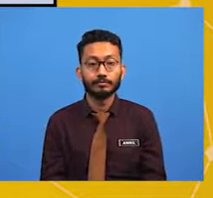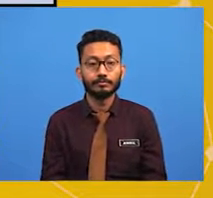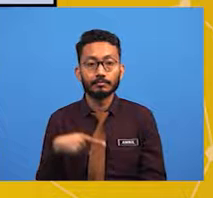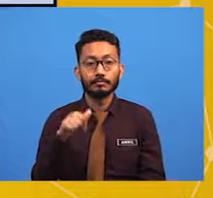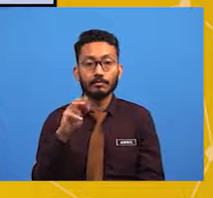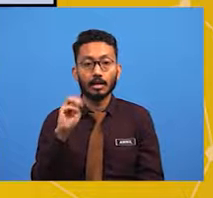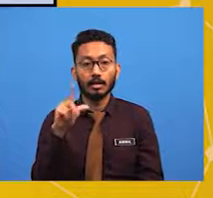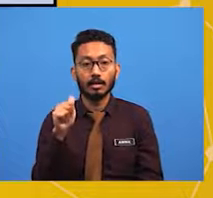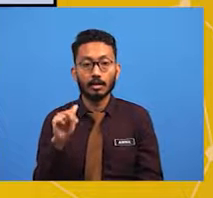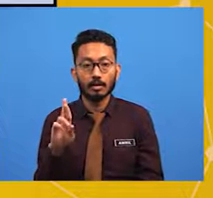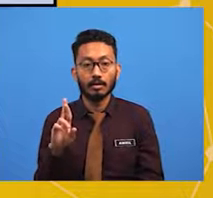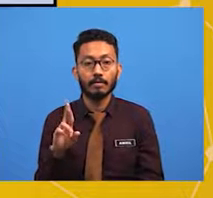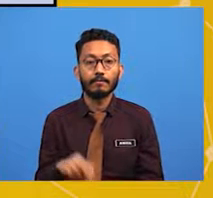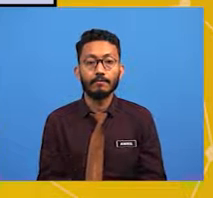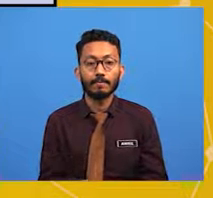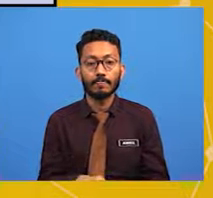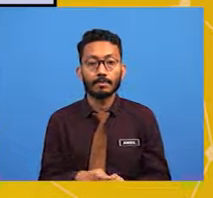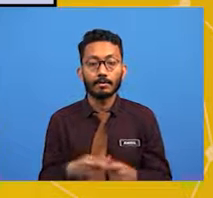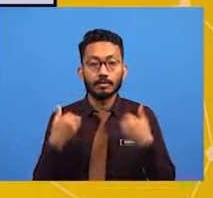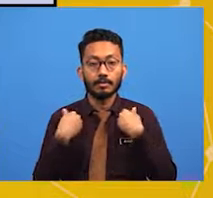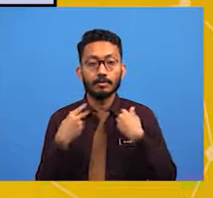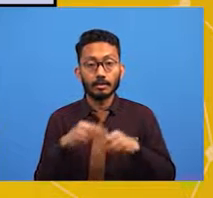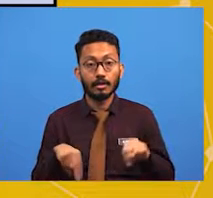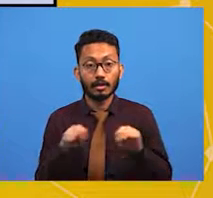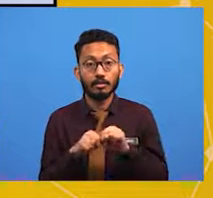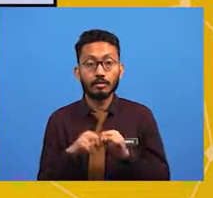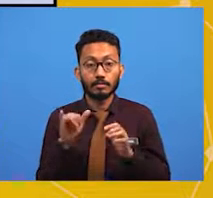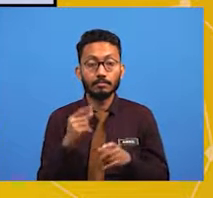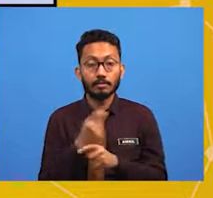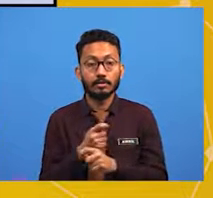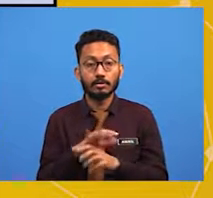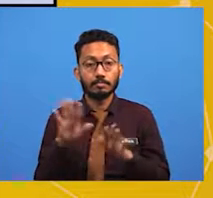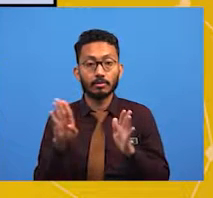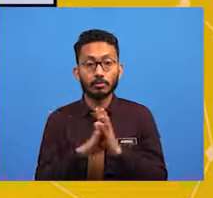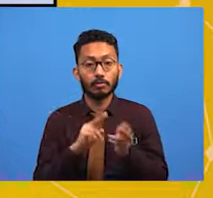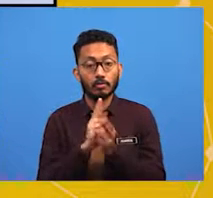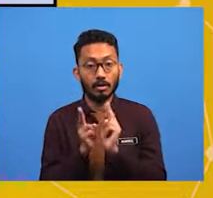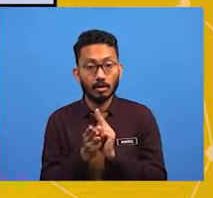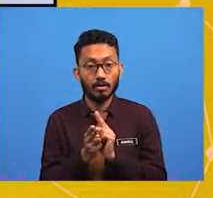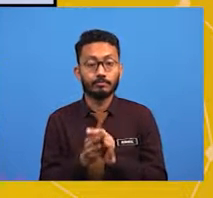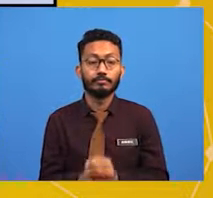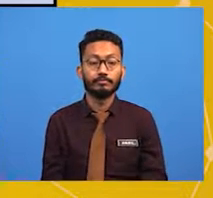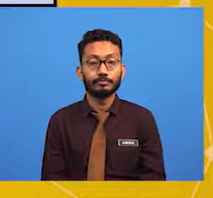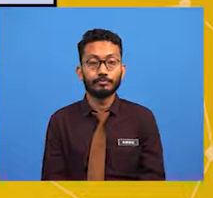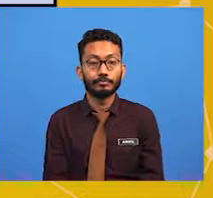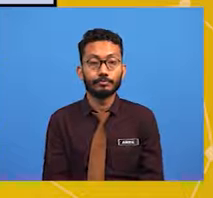pula mempunyai nilai yang tetap dan tidak berubah.